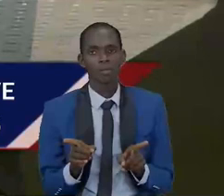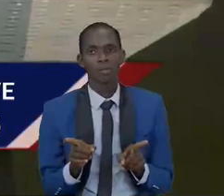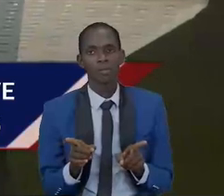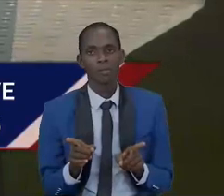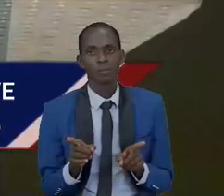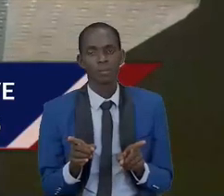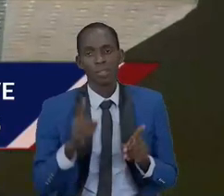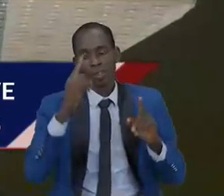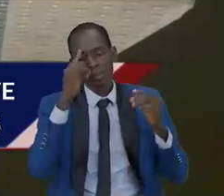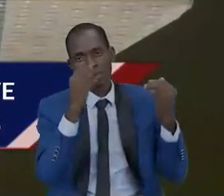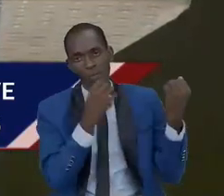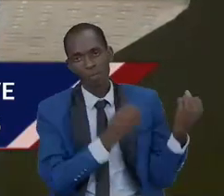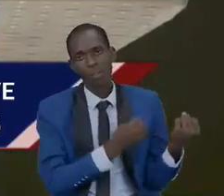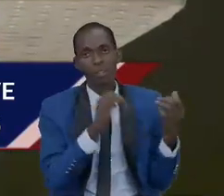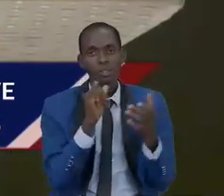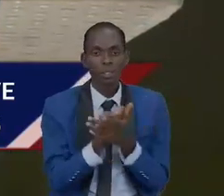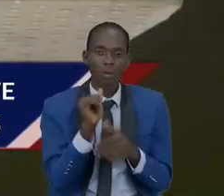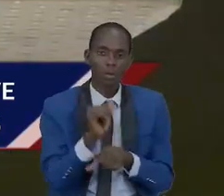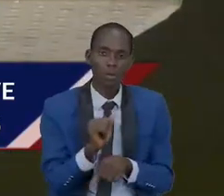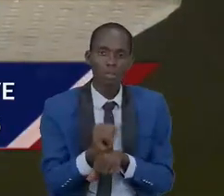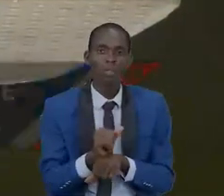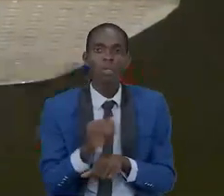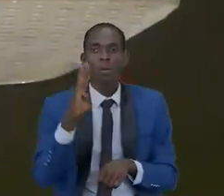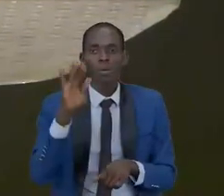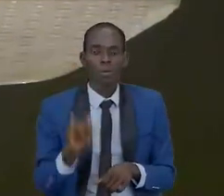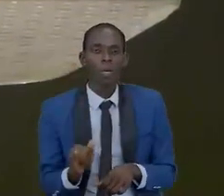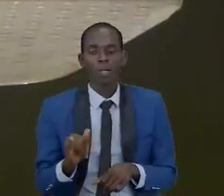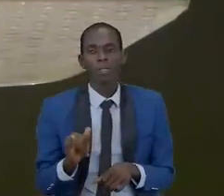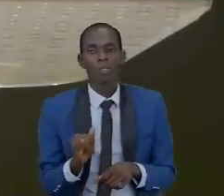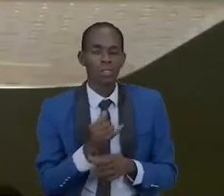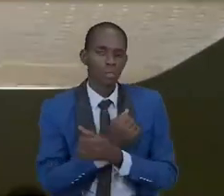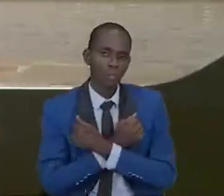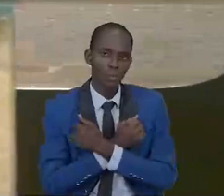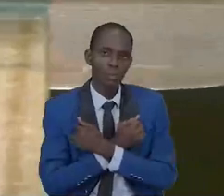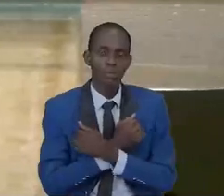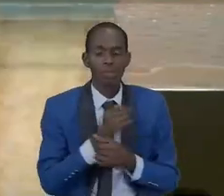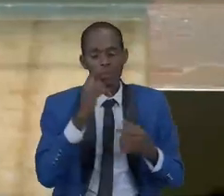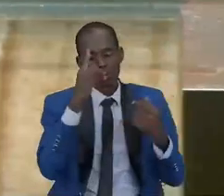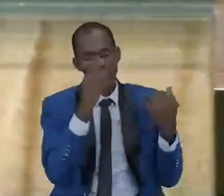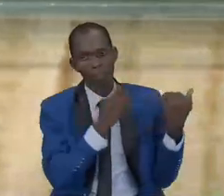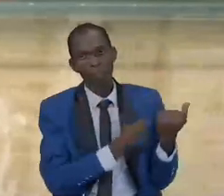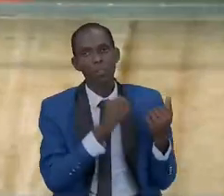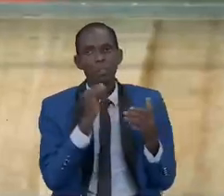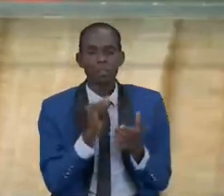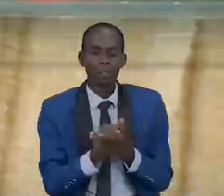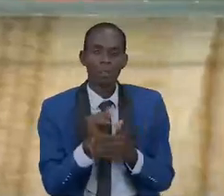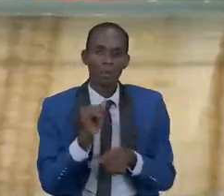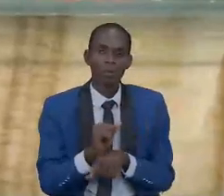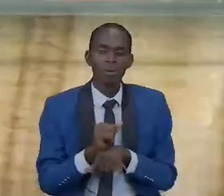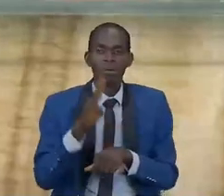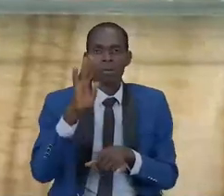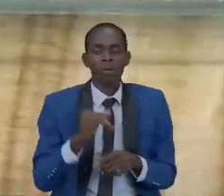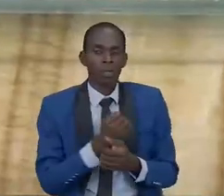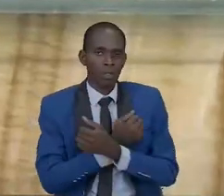Christ né la circoncision ni l'un circoncision n'a de valeur mais la foi qui est agissante par la